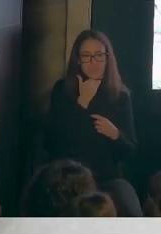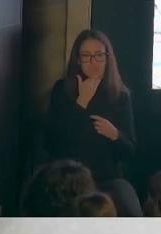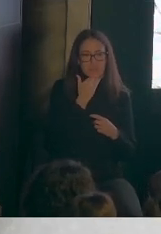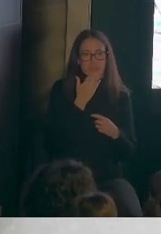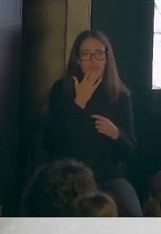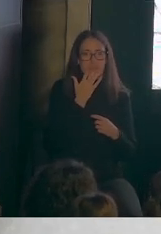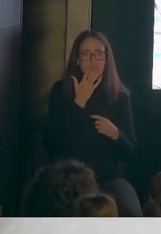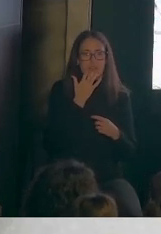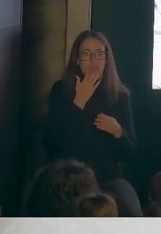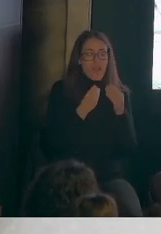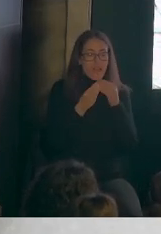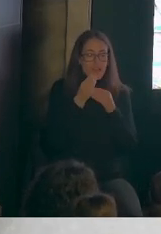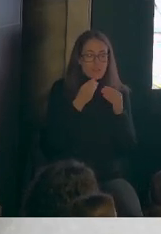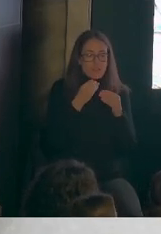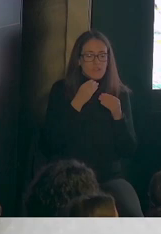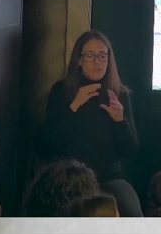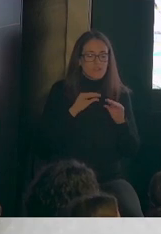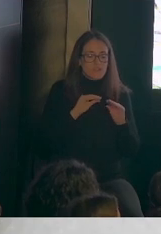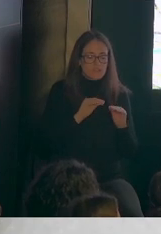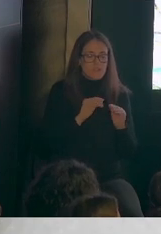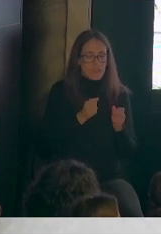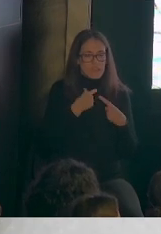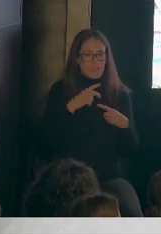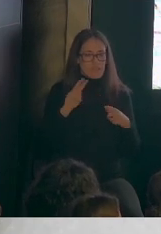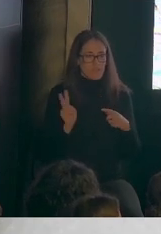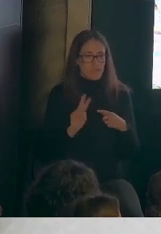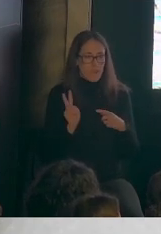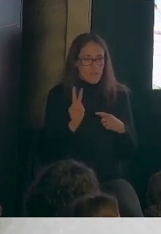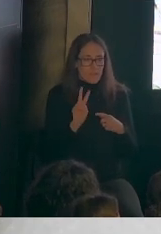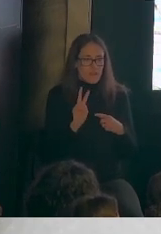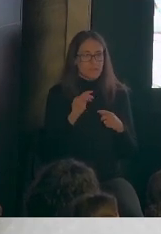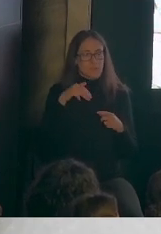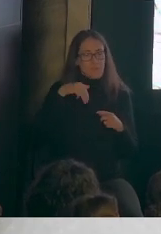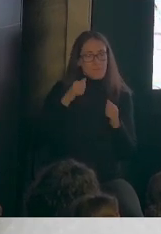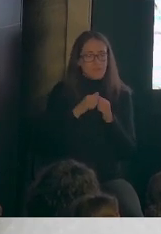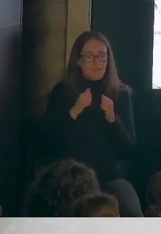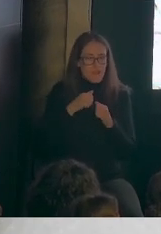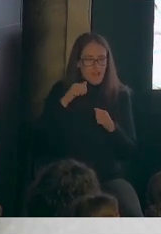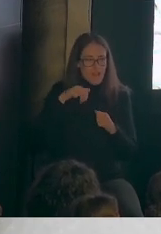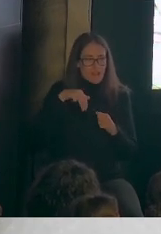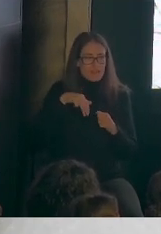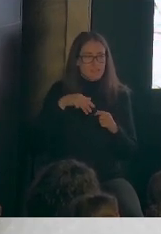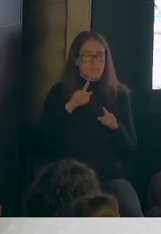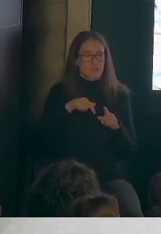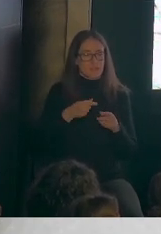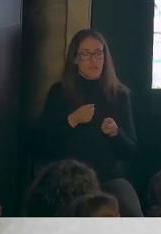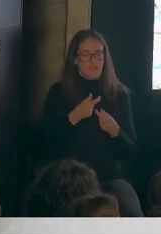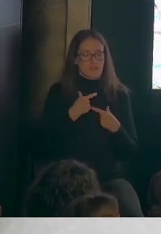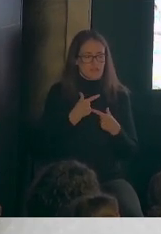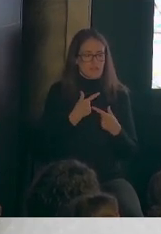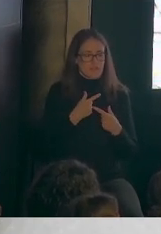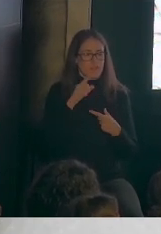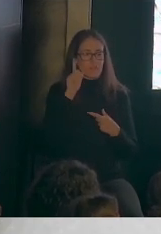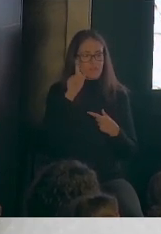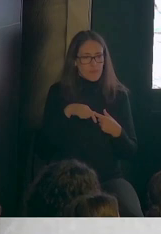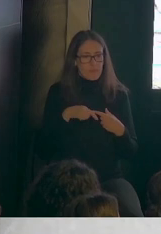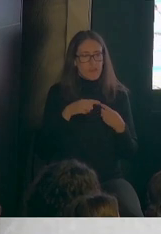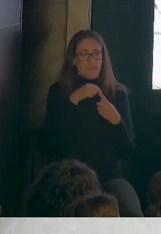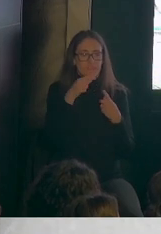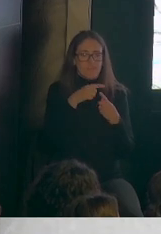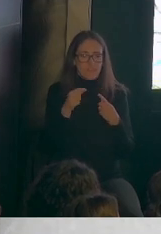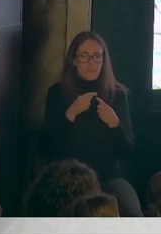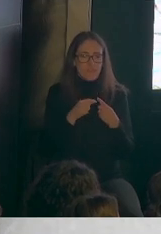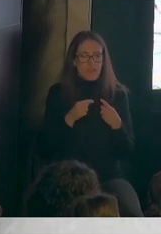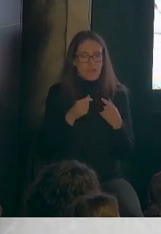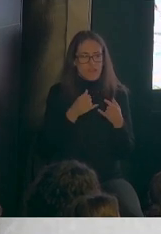els aliments que anem a utilitzar ens aportin vitamines i minerals. També un gran aport de fibra, que també és